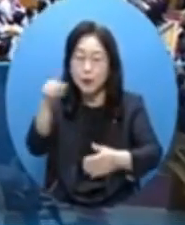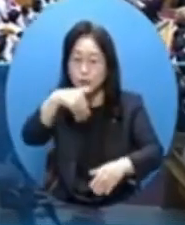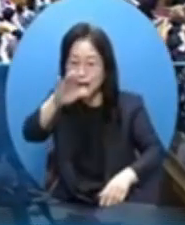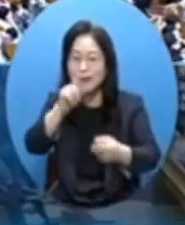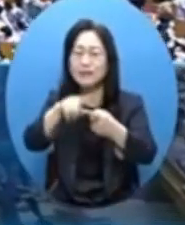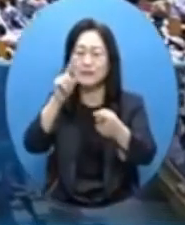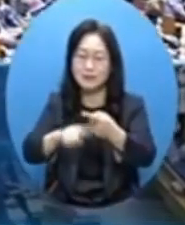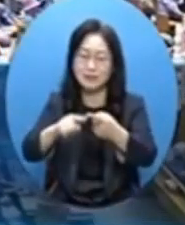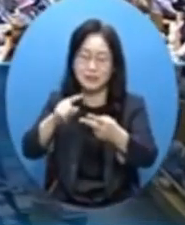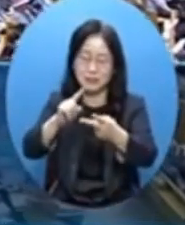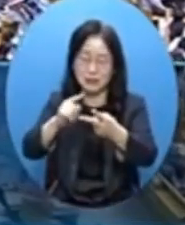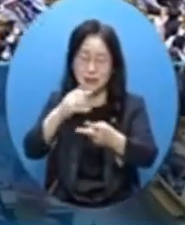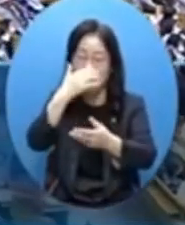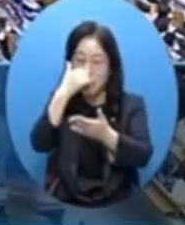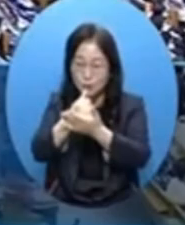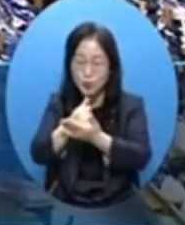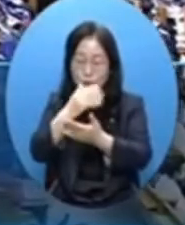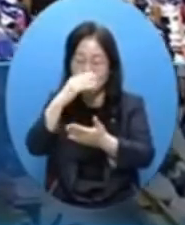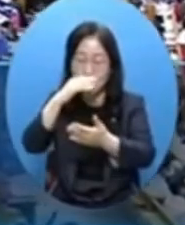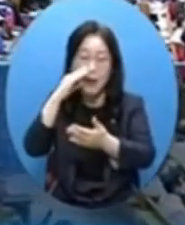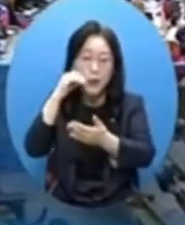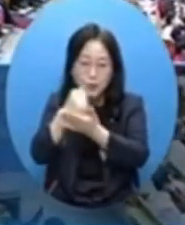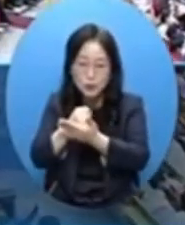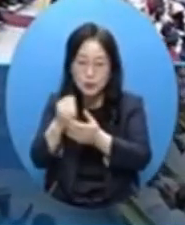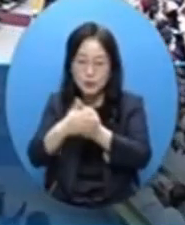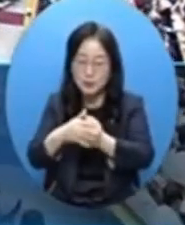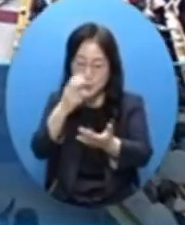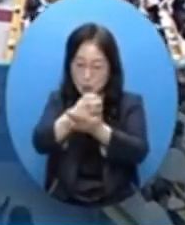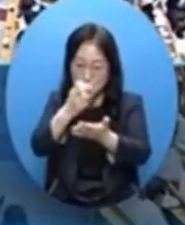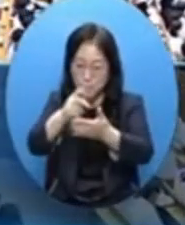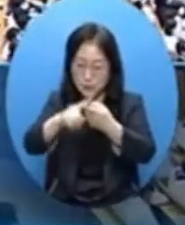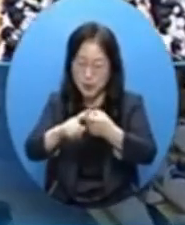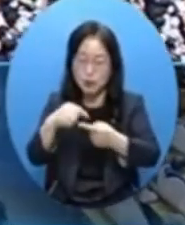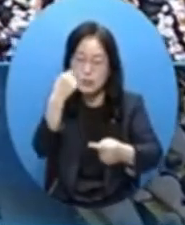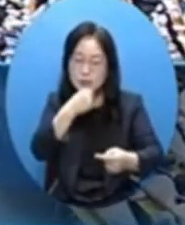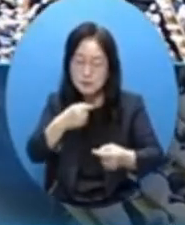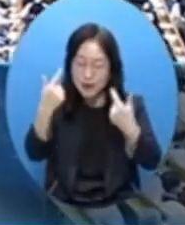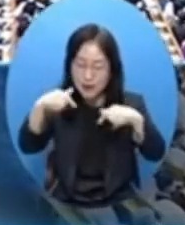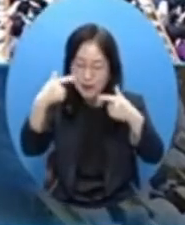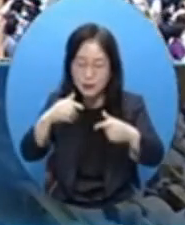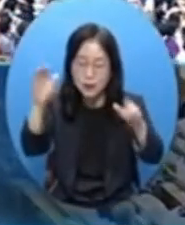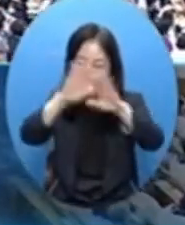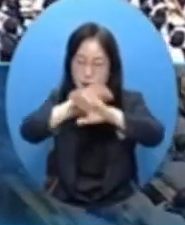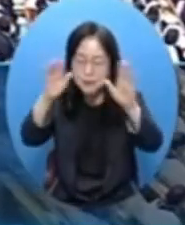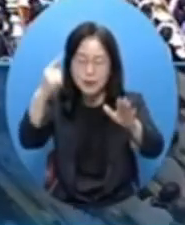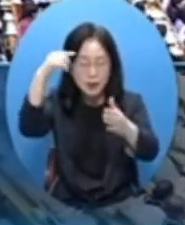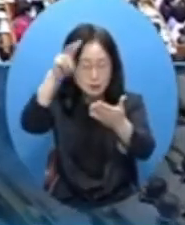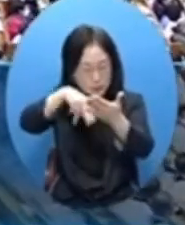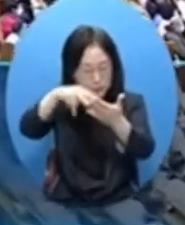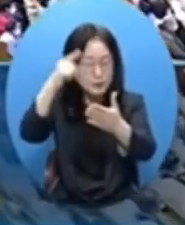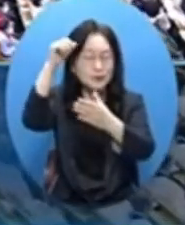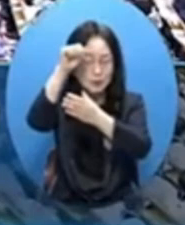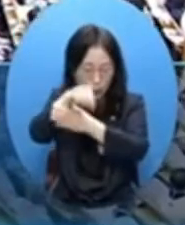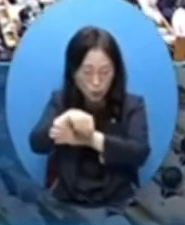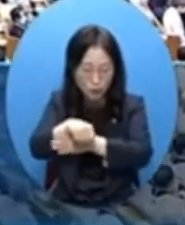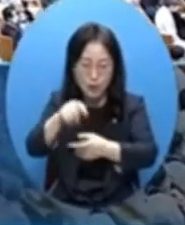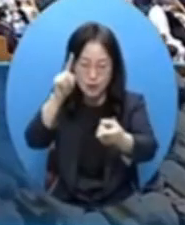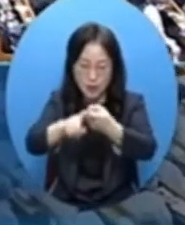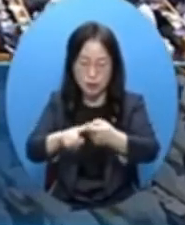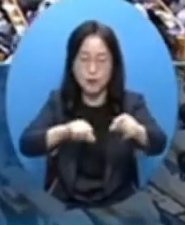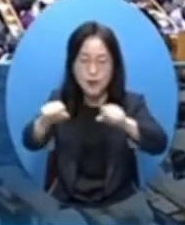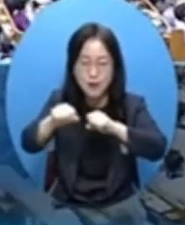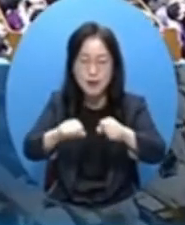가든지 형통하리니 이율 부착을 내 입에다 떠나지 말게 하며 주야로 그것을 묵상하여 그 안에 기록된 대로 다 지켜